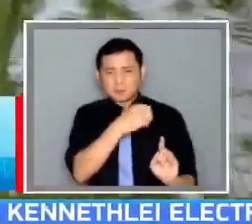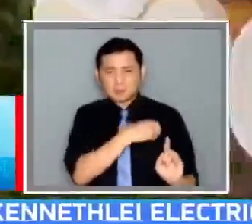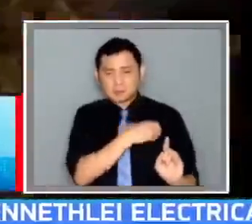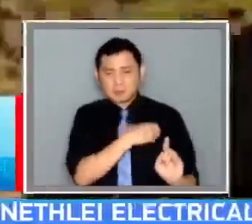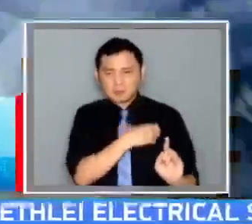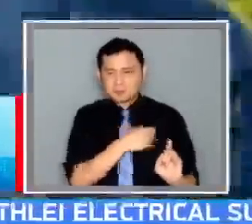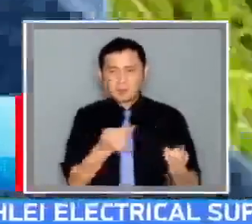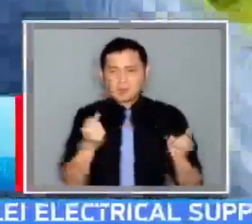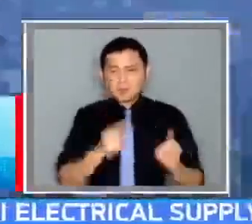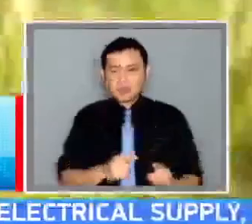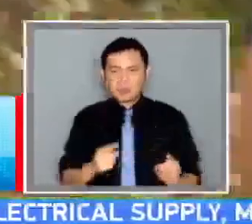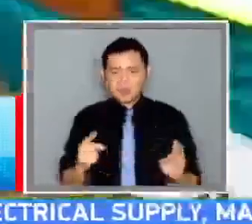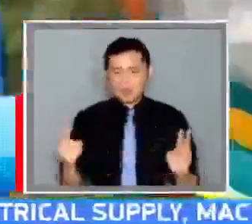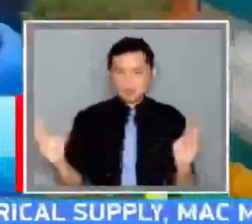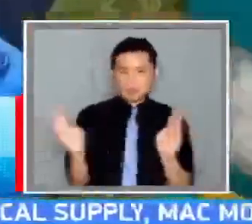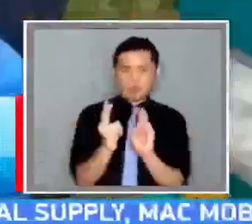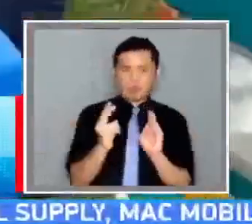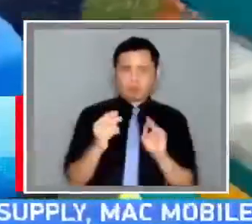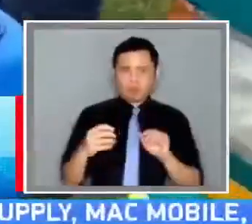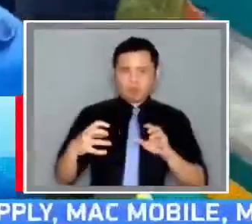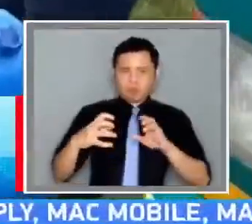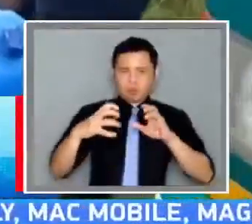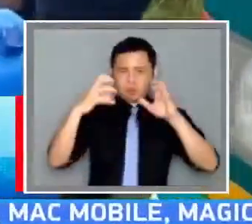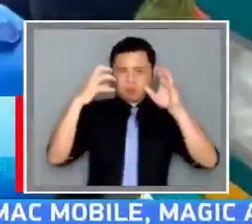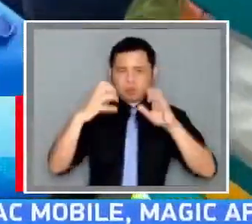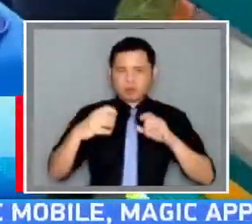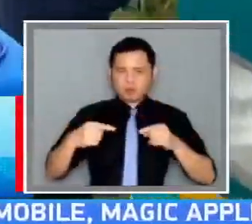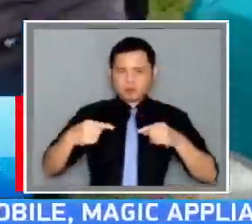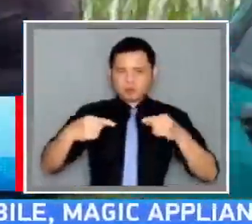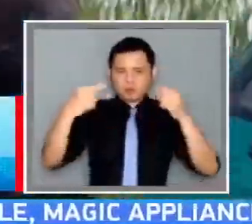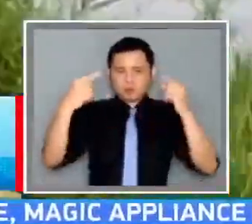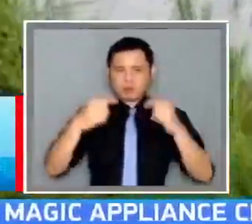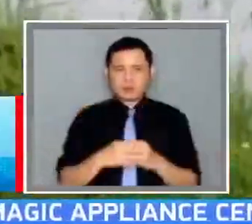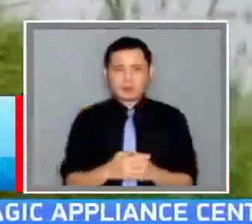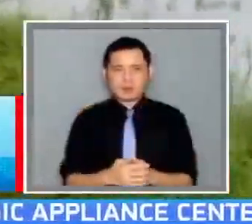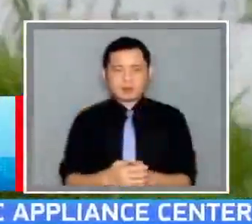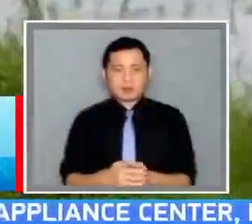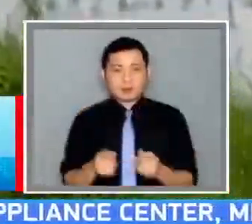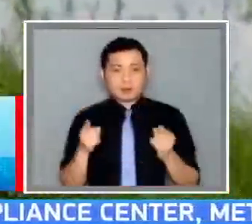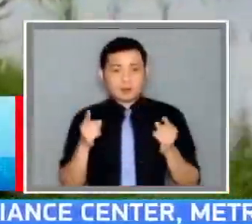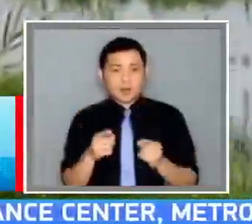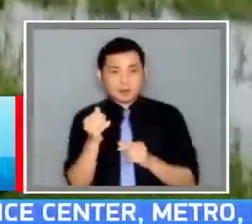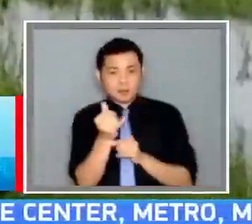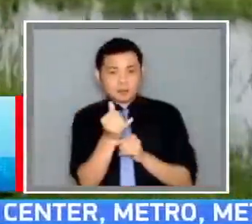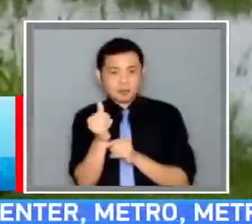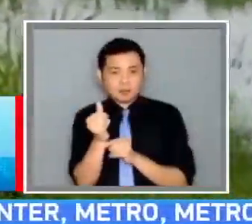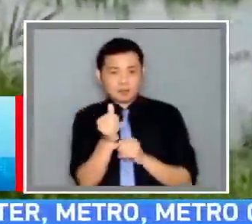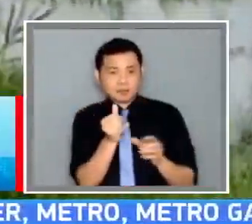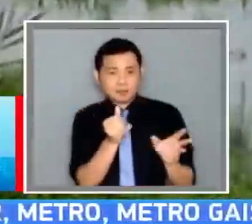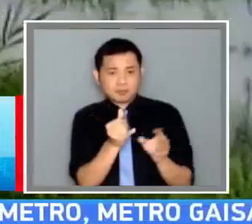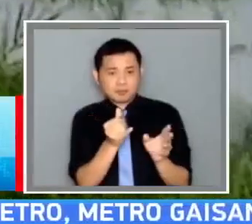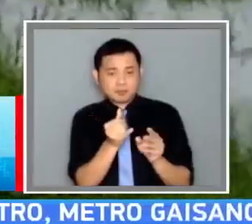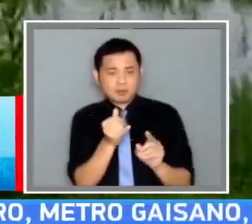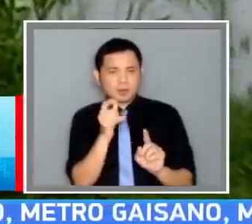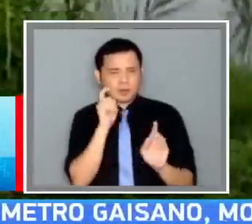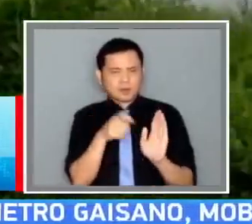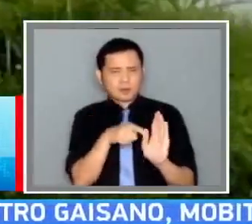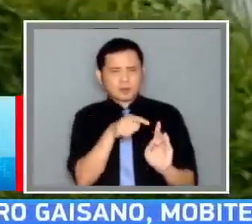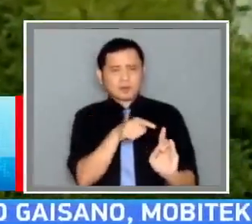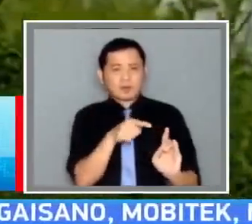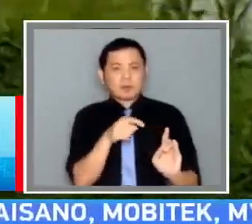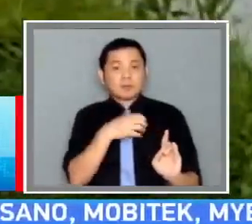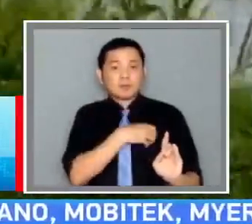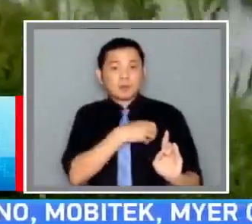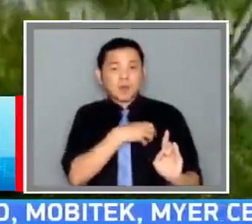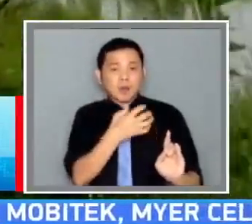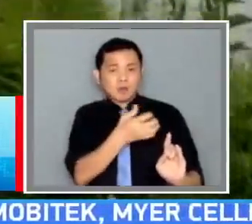mga nagrereklamo at mag-asawang pulis. Habang kinukuhanan ni Chanosa ang pagtatalo, pilit daw na inagaw ni Balios ang cellphone niya hanggang